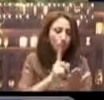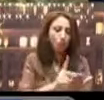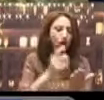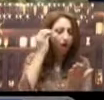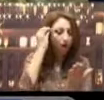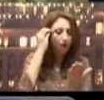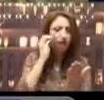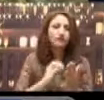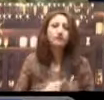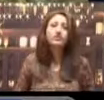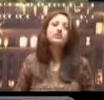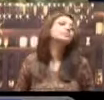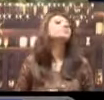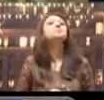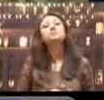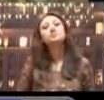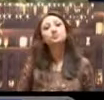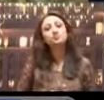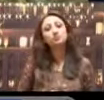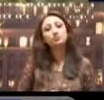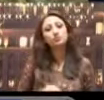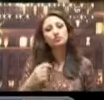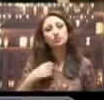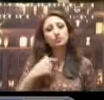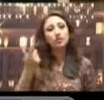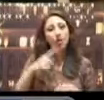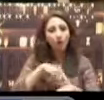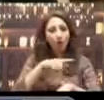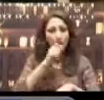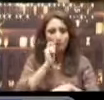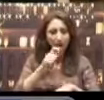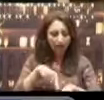وصلت الحقيقة كتير قوي بقى. انا ما اعرفش احنا يعني وقت البرنامج هيساع ان انا